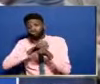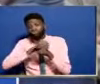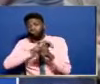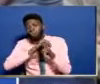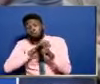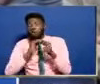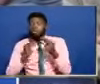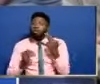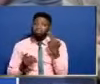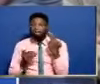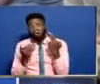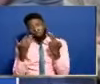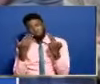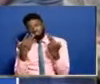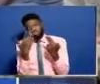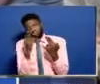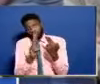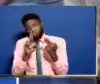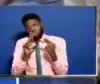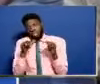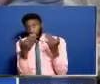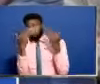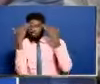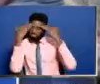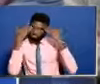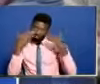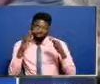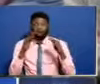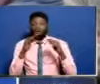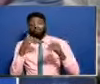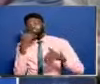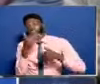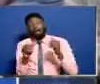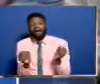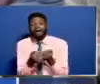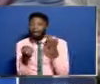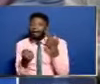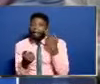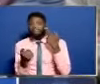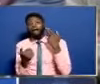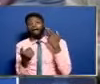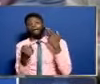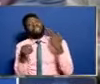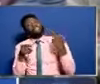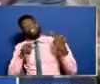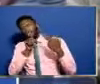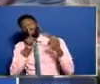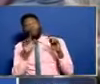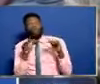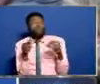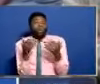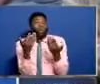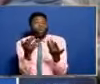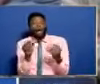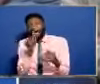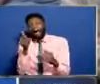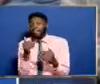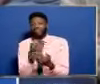ama sijui alikuwa anatumia namna gani. Ndio labda akajipiga, ama labda alikuwa na